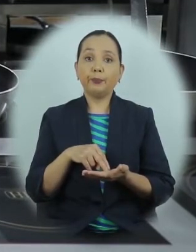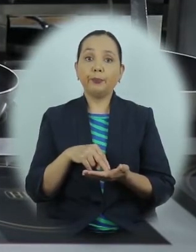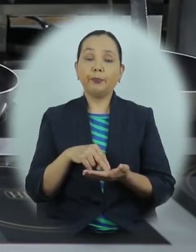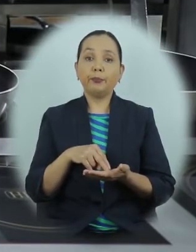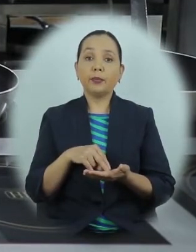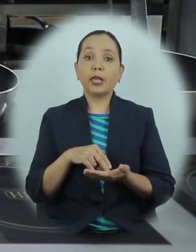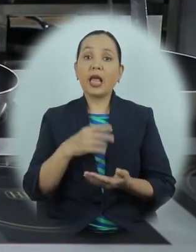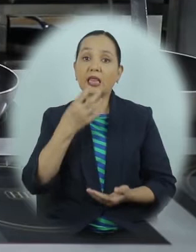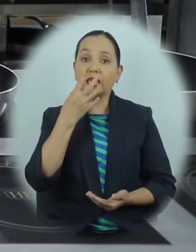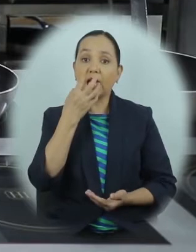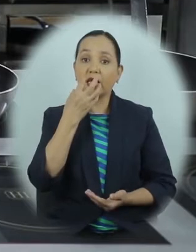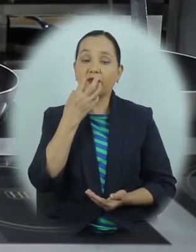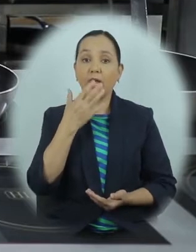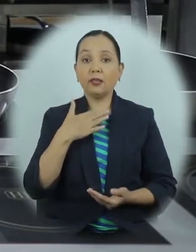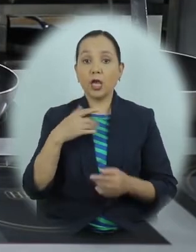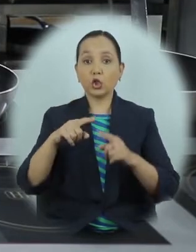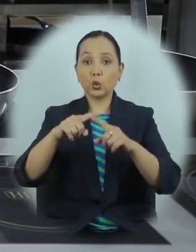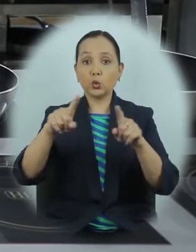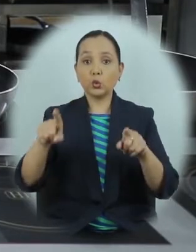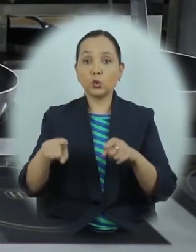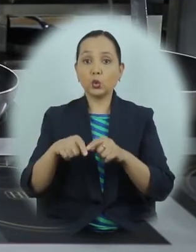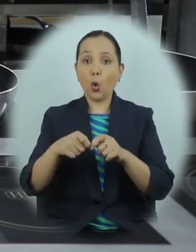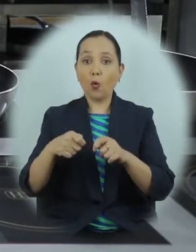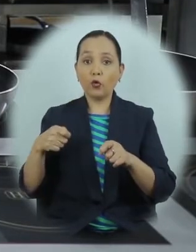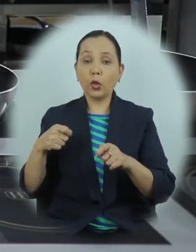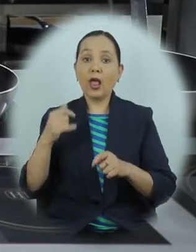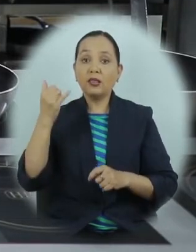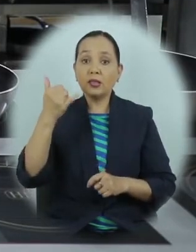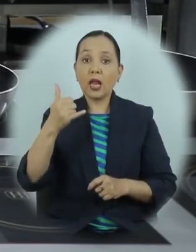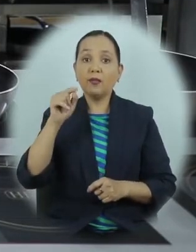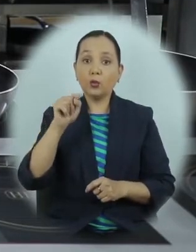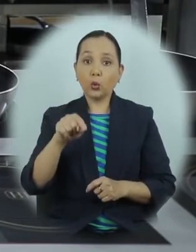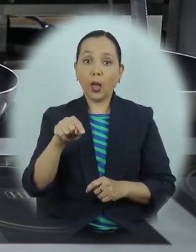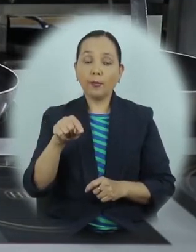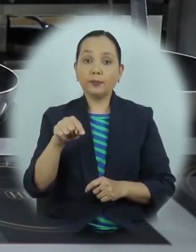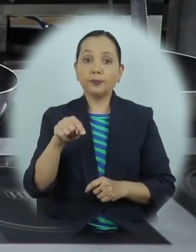нагревать нашу сковороду на лифту до